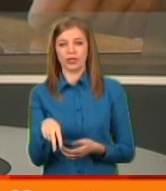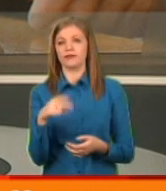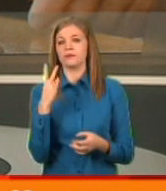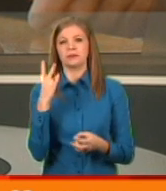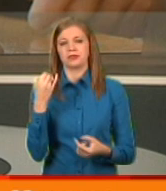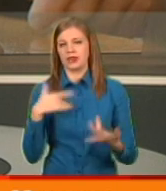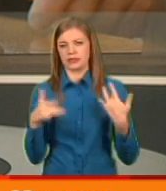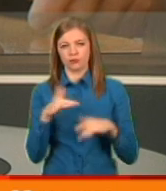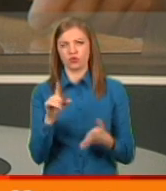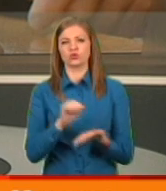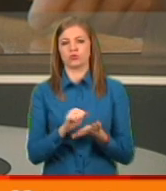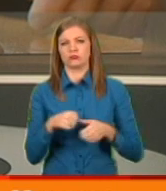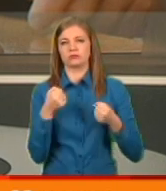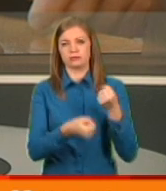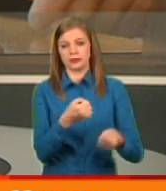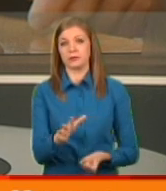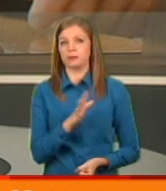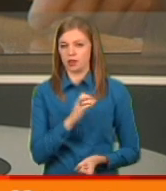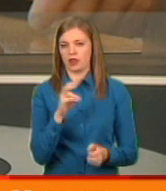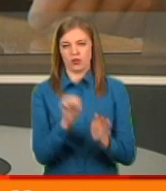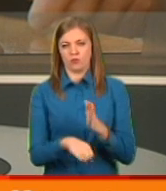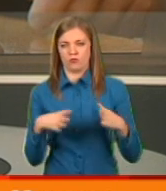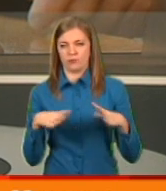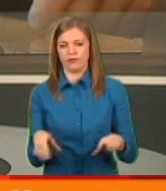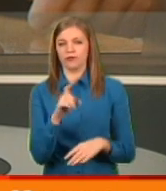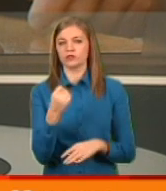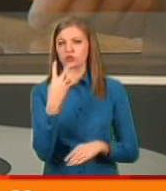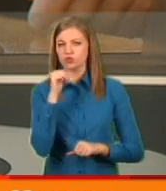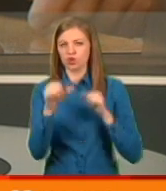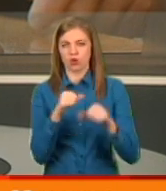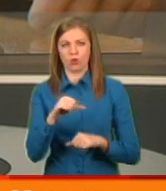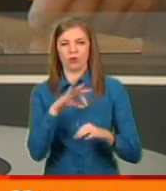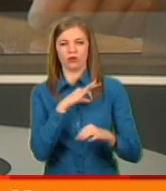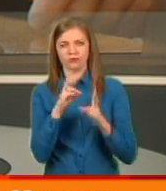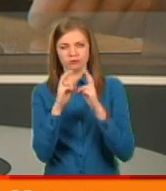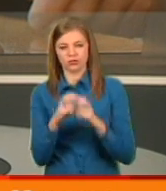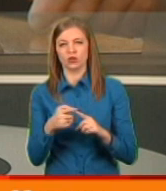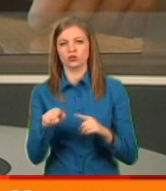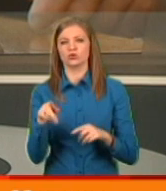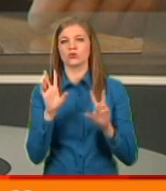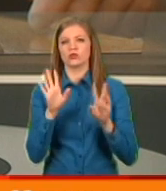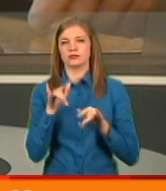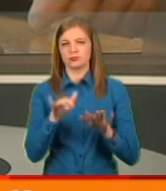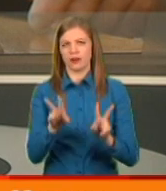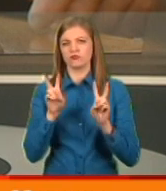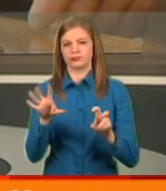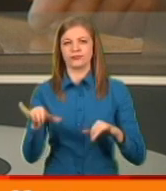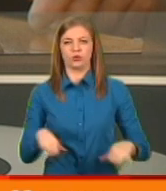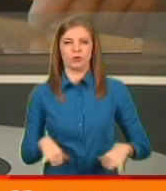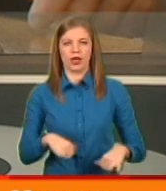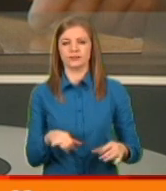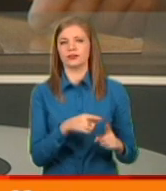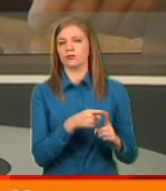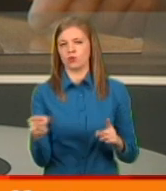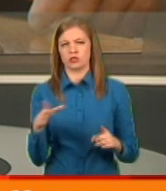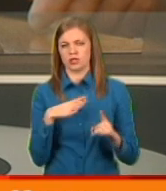Не заперечує, що журналіста бив, але не вбивав. За майже 4 роки слідства цю справу перекваліфікували в хуліганство. Весь